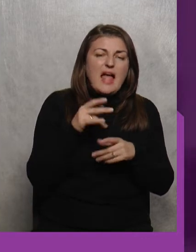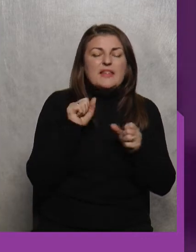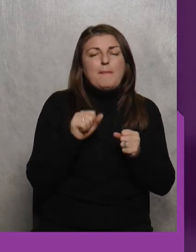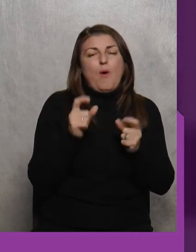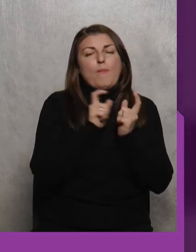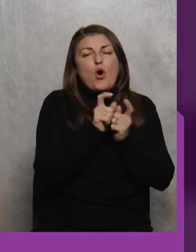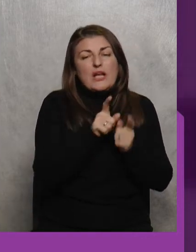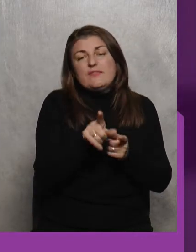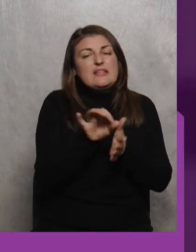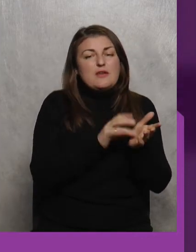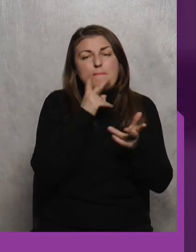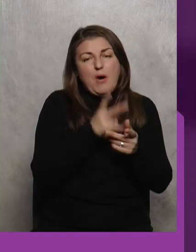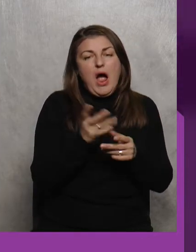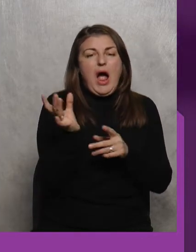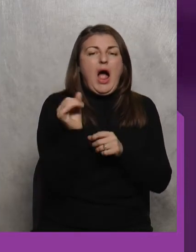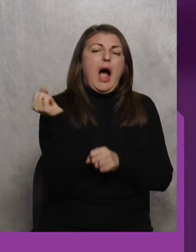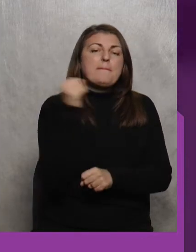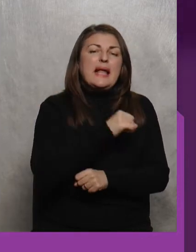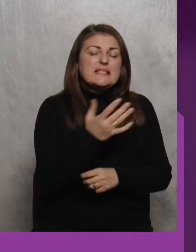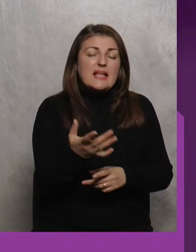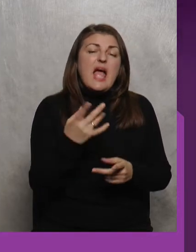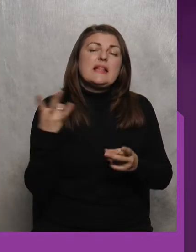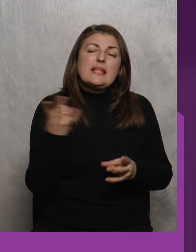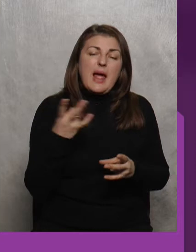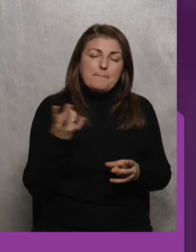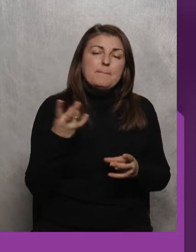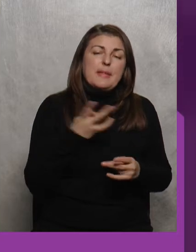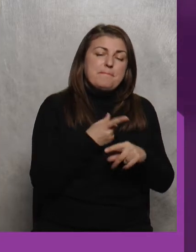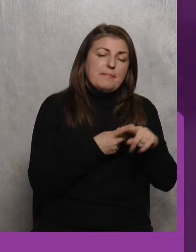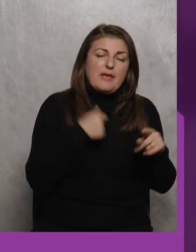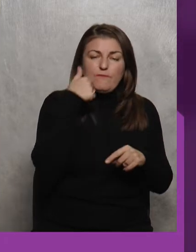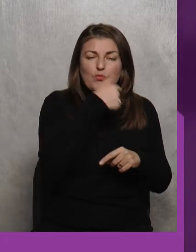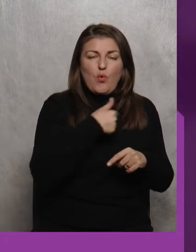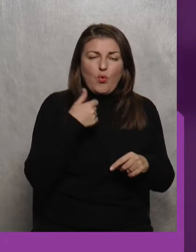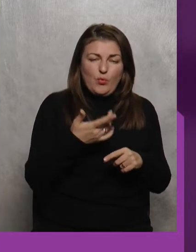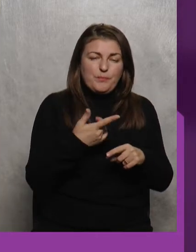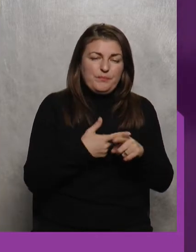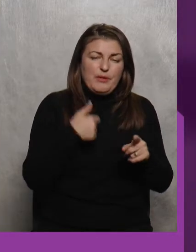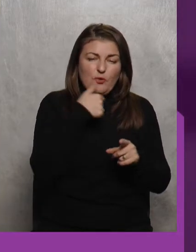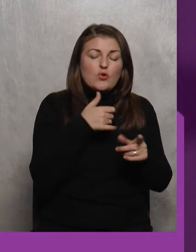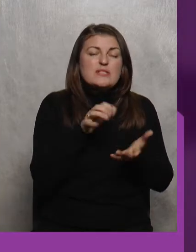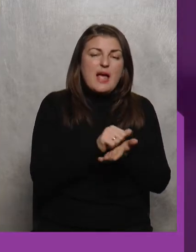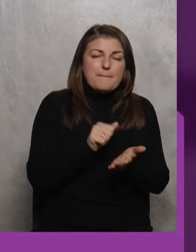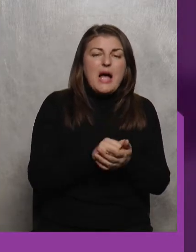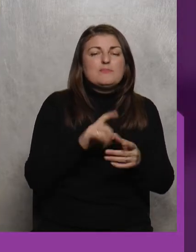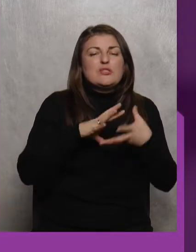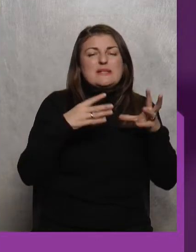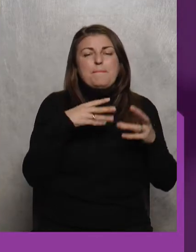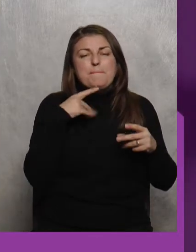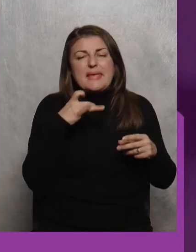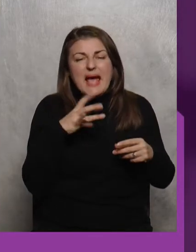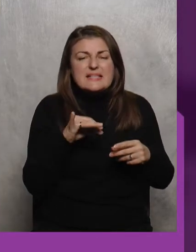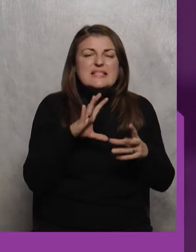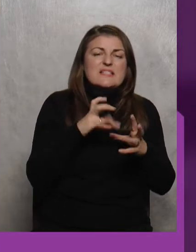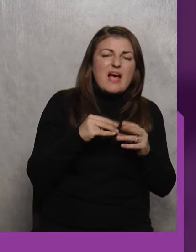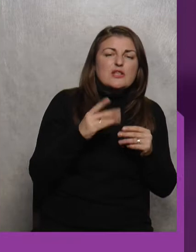він покаже в армреслінгу. Ну, інші треба все ж таки. Да, півроку займатися, і зв'язки по-іншому працюють, і м'язи,